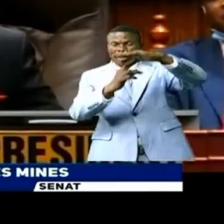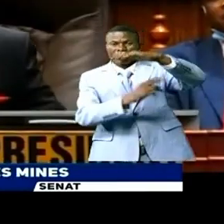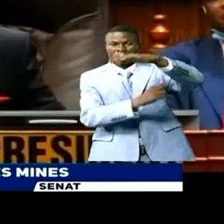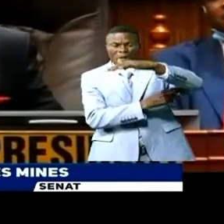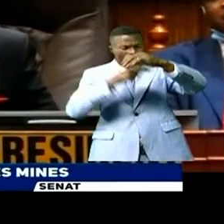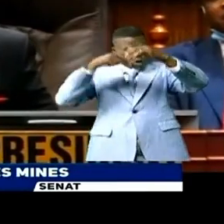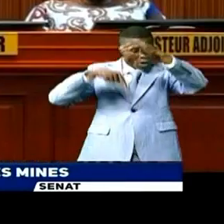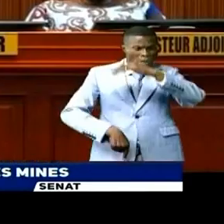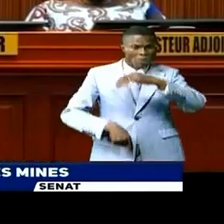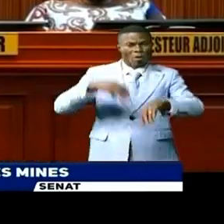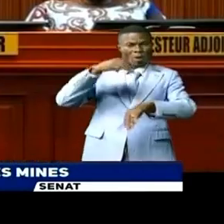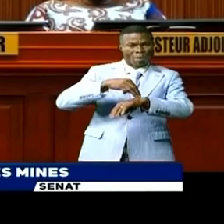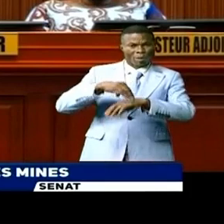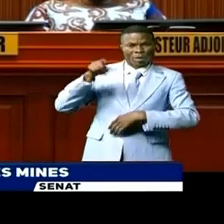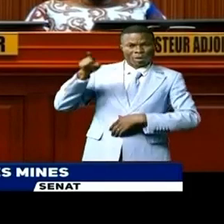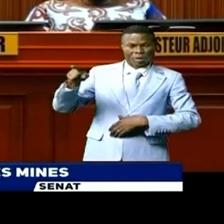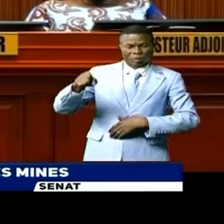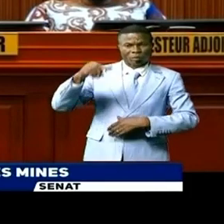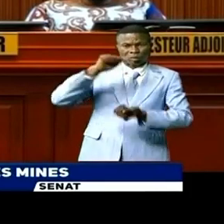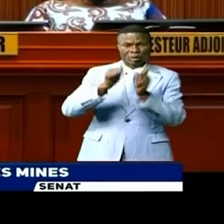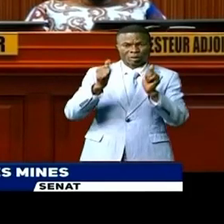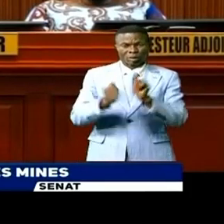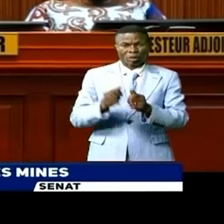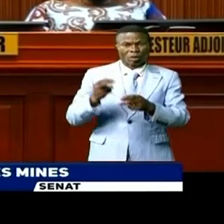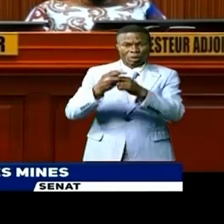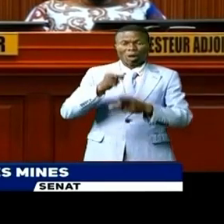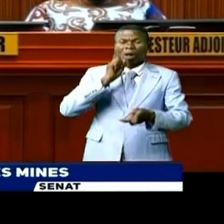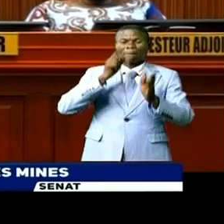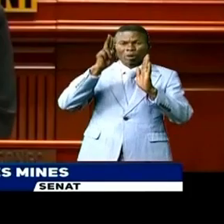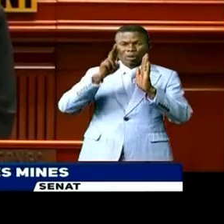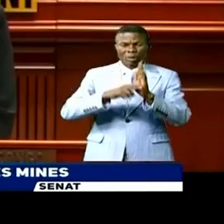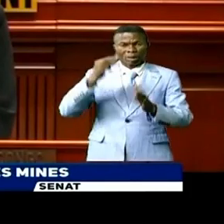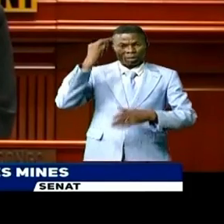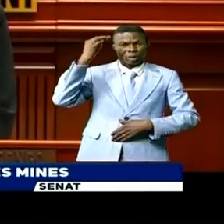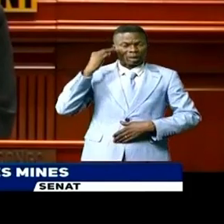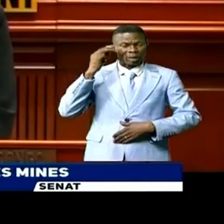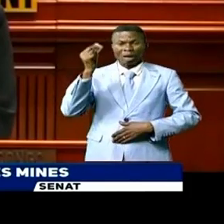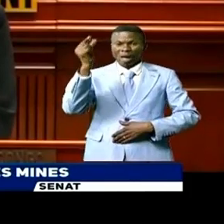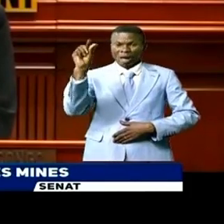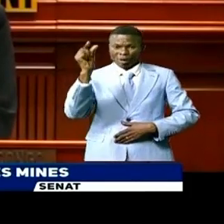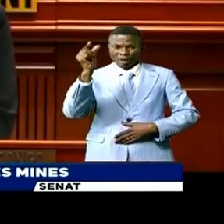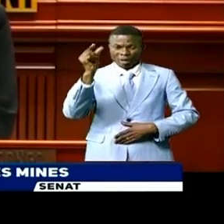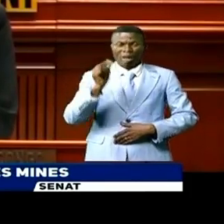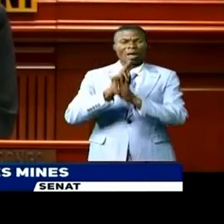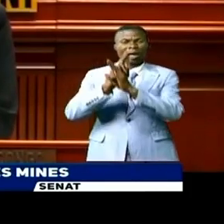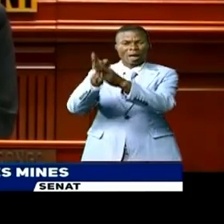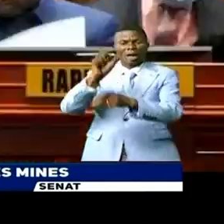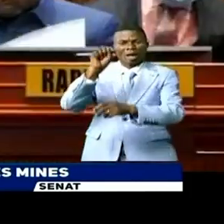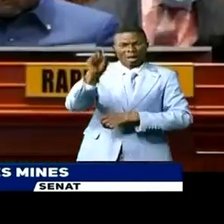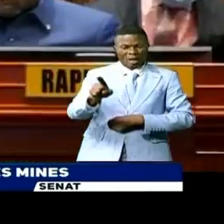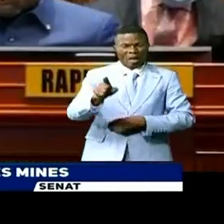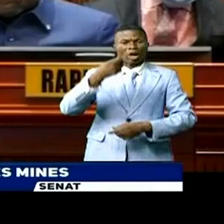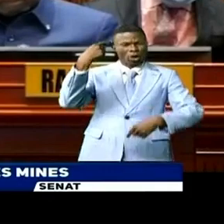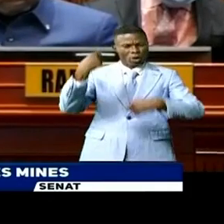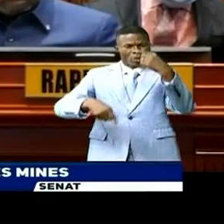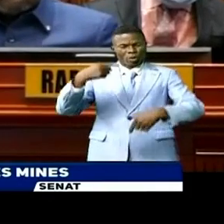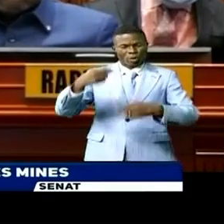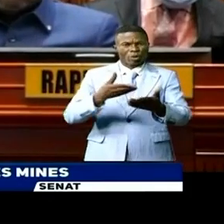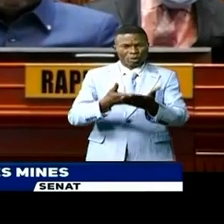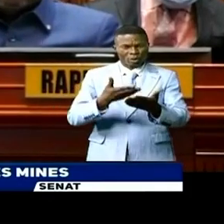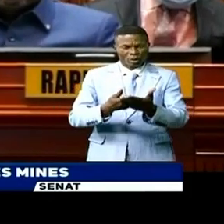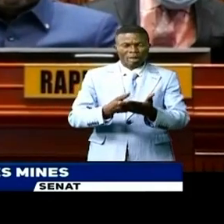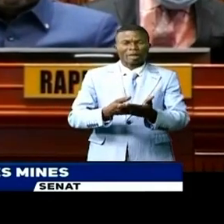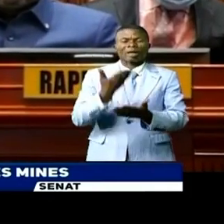de banana au chapitre de contre aux parlementaires la ministre des mines a répondu à la question orale avec débat lui